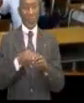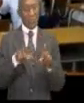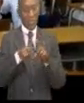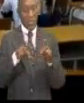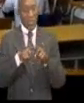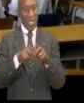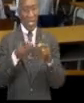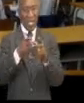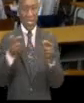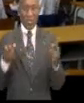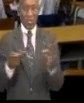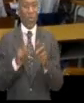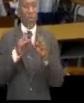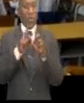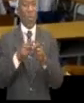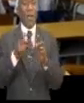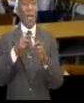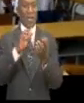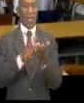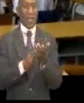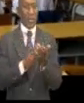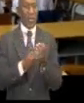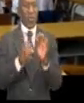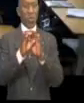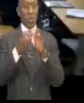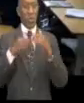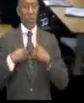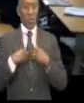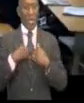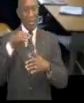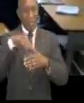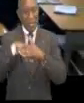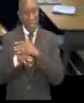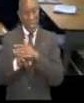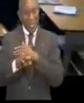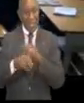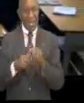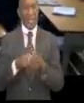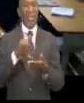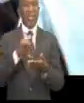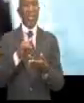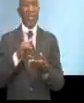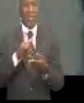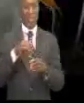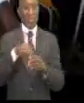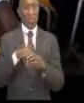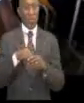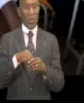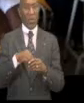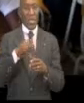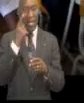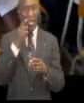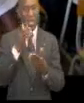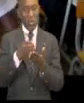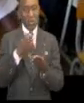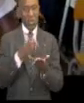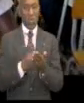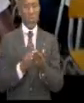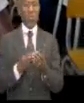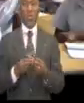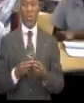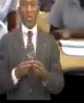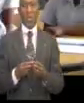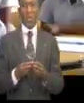de VIH-SIDA ont été insérées dans les cours d'éducation à la vie. Certains élèves parlent des modes de transmission du